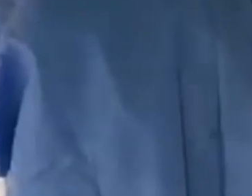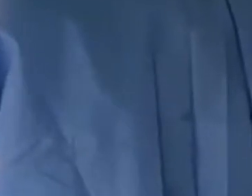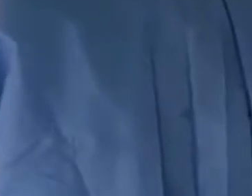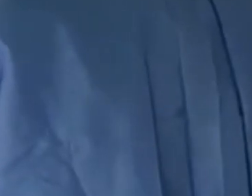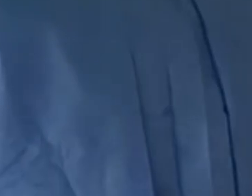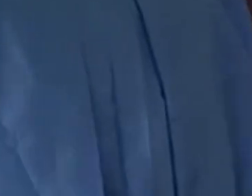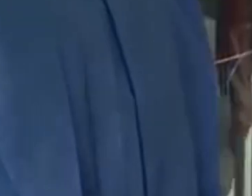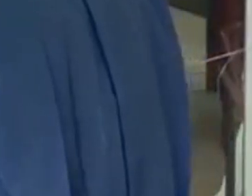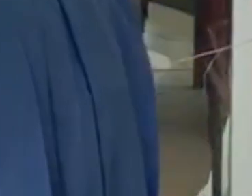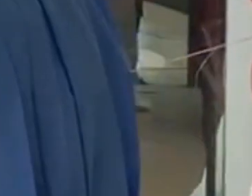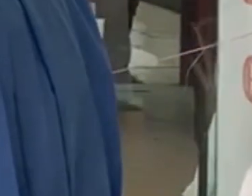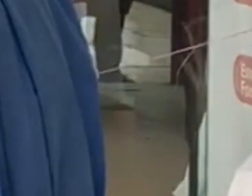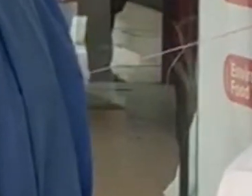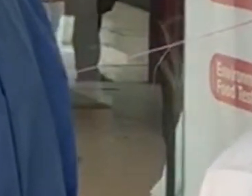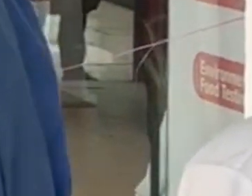Bayangkan, terdapat